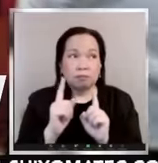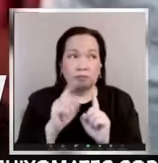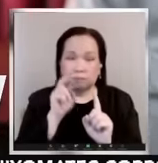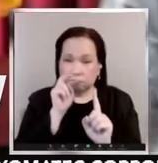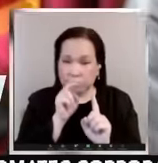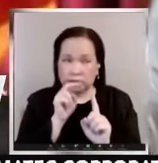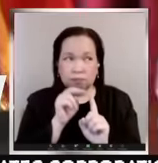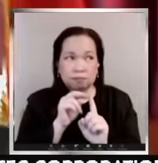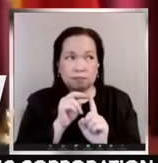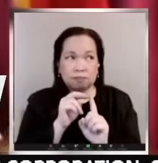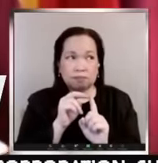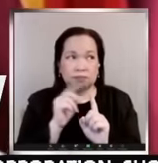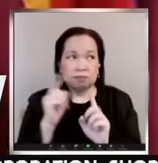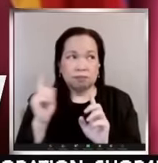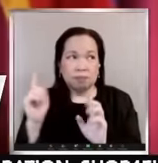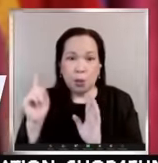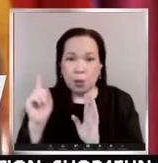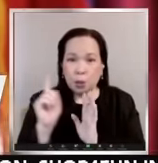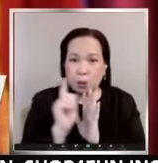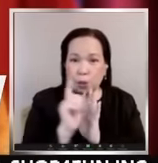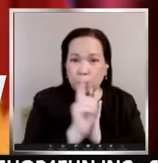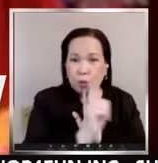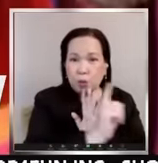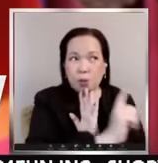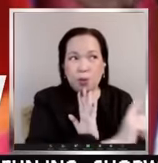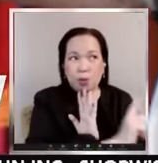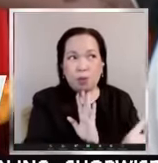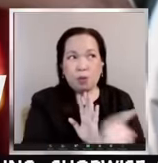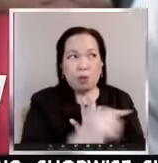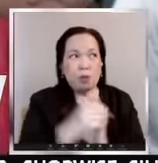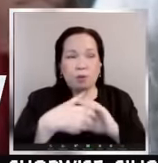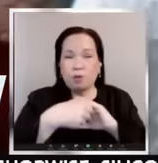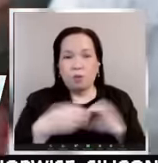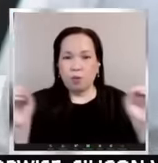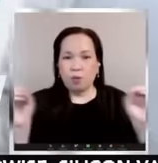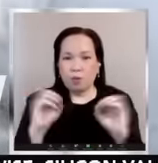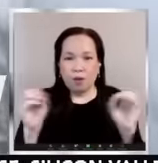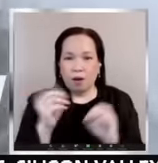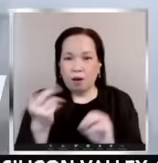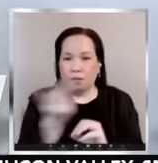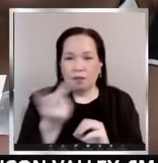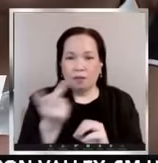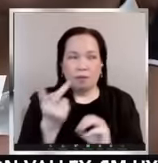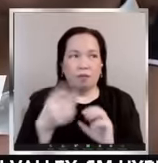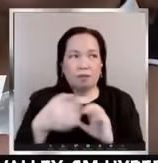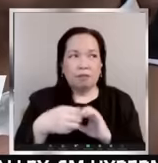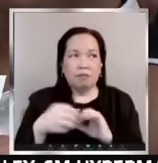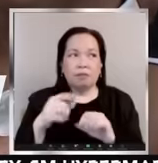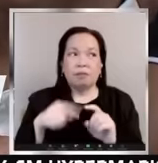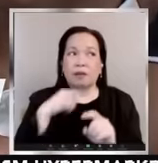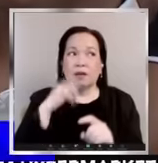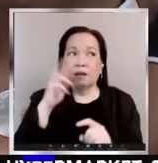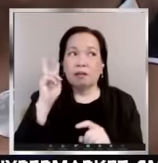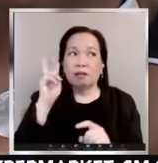Pinag-usapan sa social media dahil hindi nakitang nagkamay ang dalawang opisyal. Ang sabi lamang ng bise.